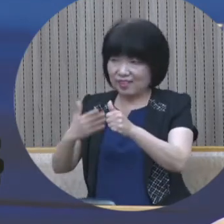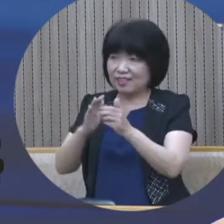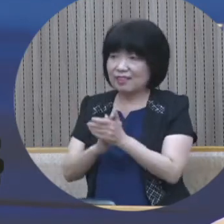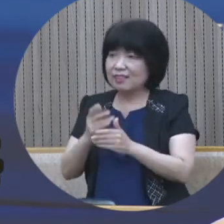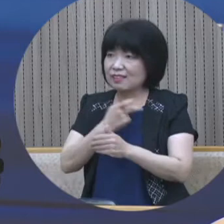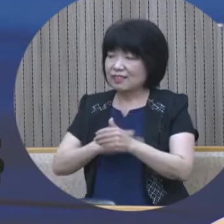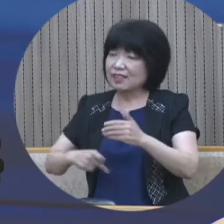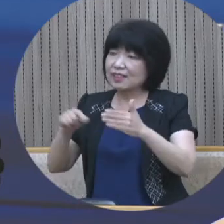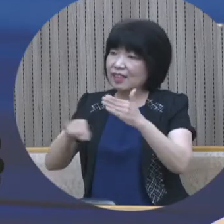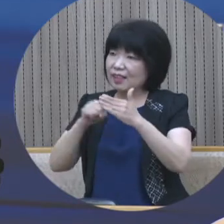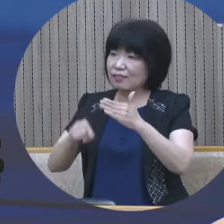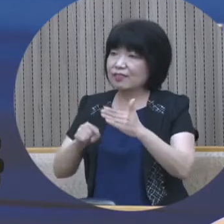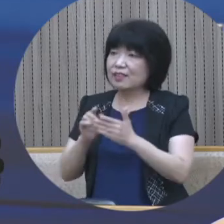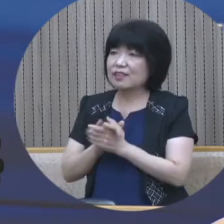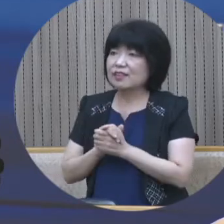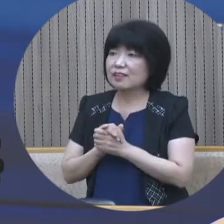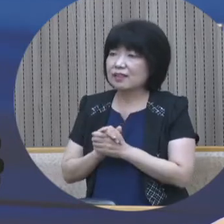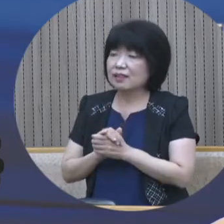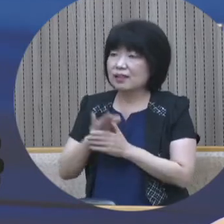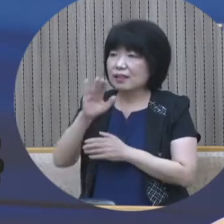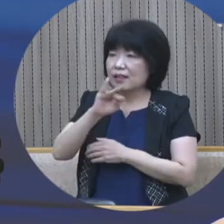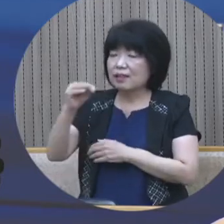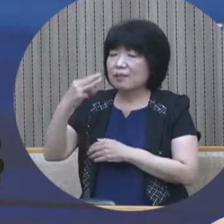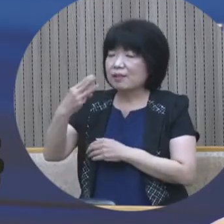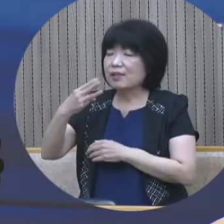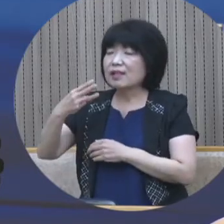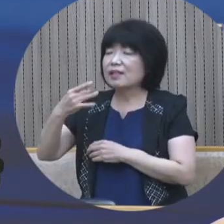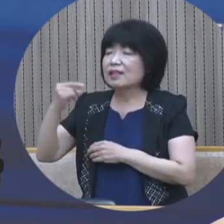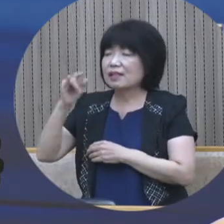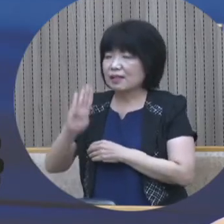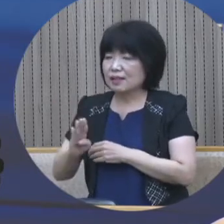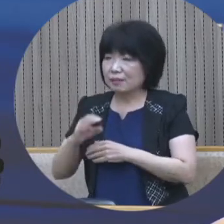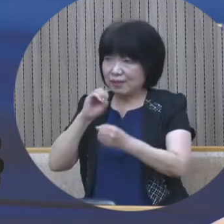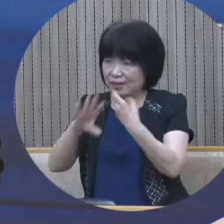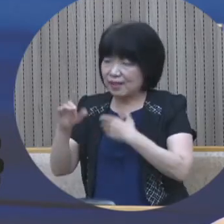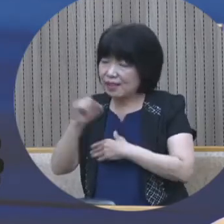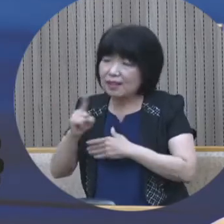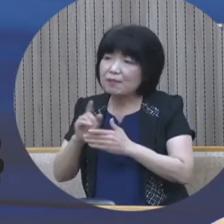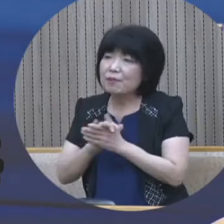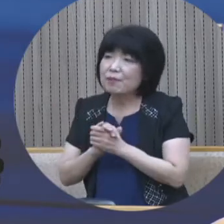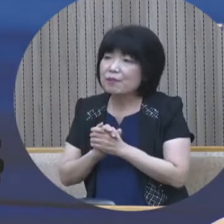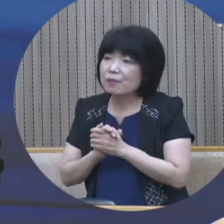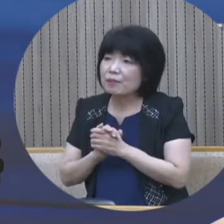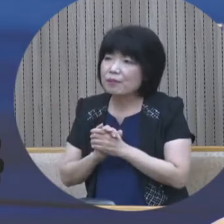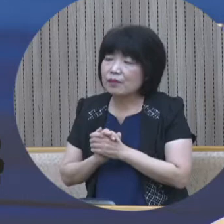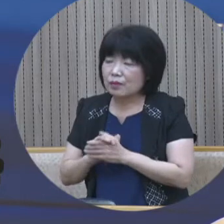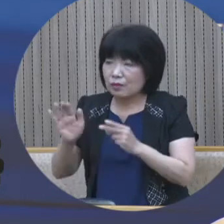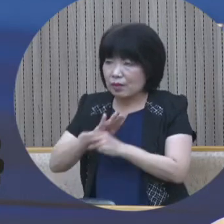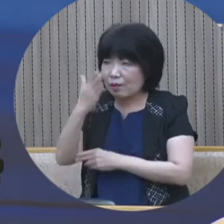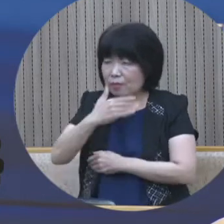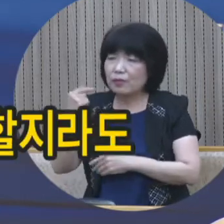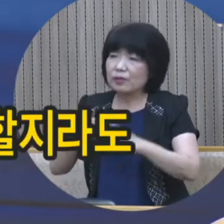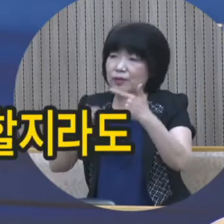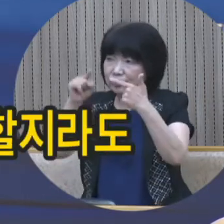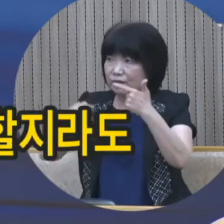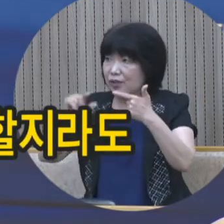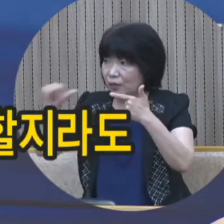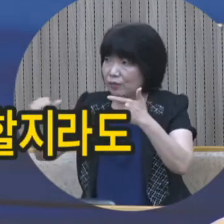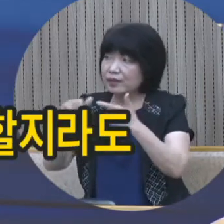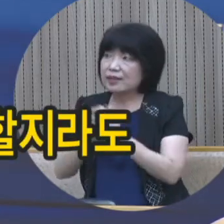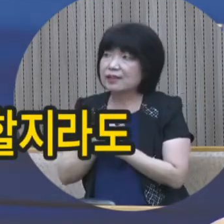제자 가운데 빌립이 대답을 합니다. 어떤 대답을 하느냐? 요한복음 6장 5절